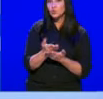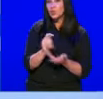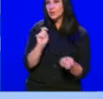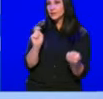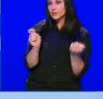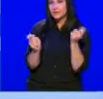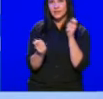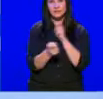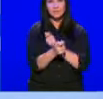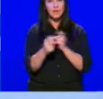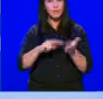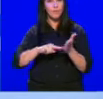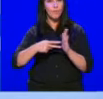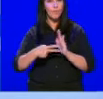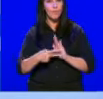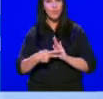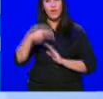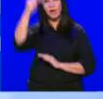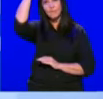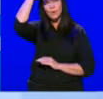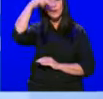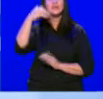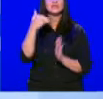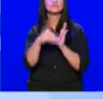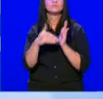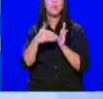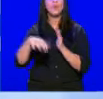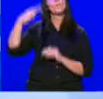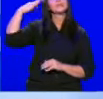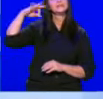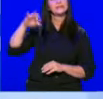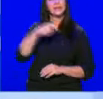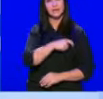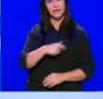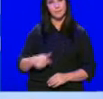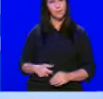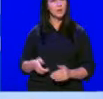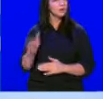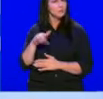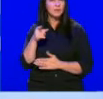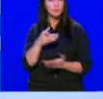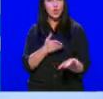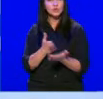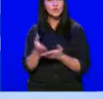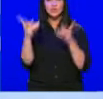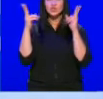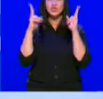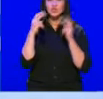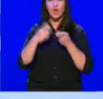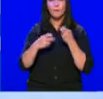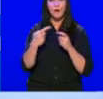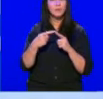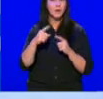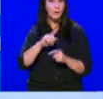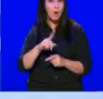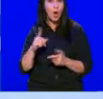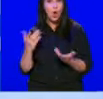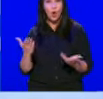смени моделът в България с полупрезидентска република. Дали по този начин се решава проблема, към